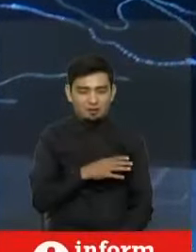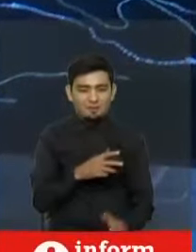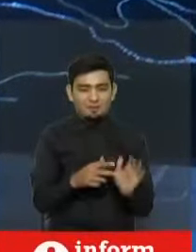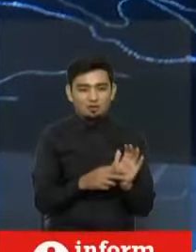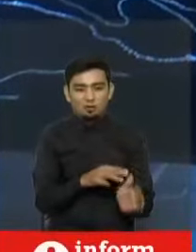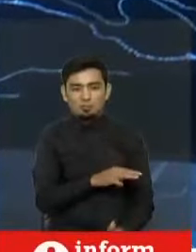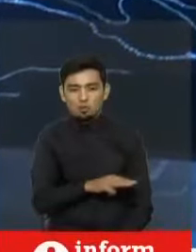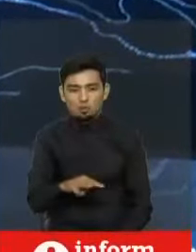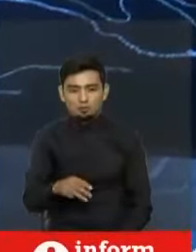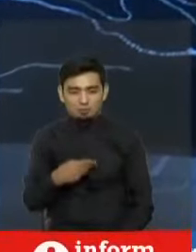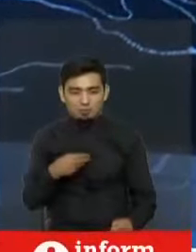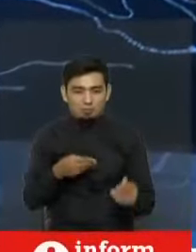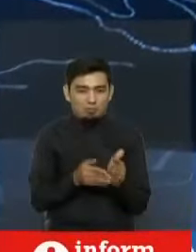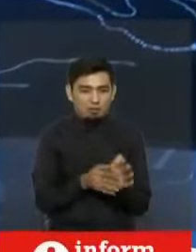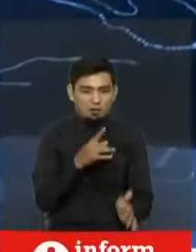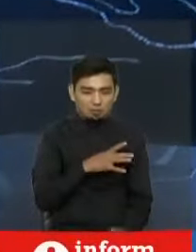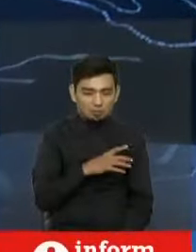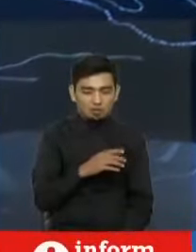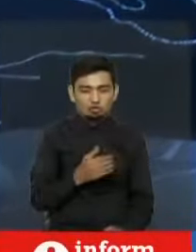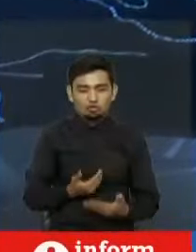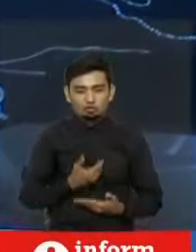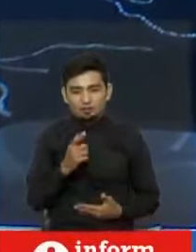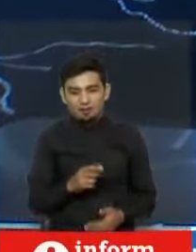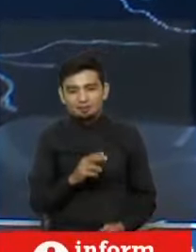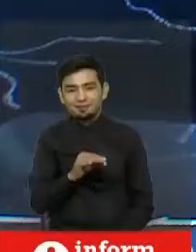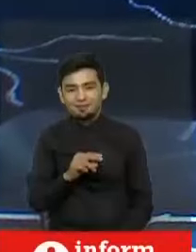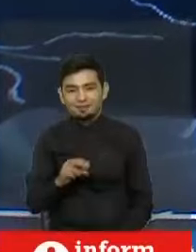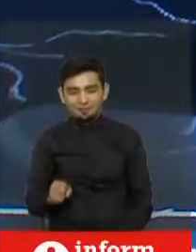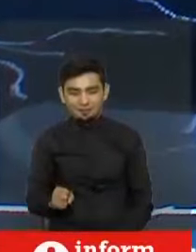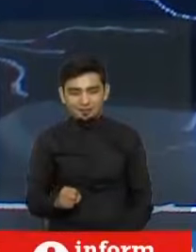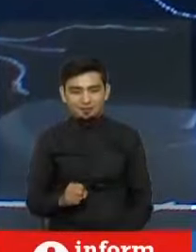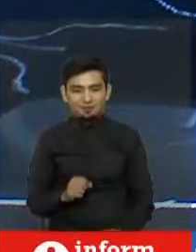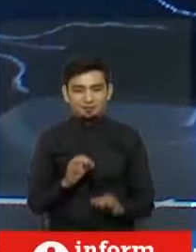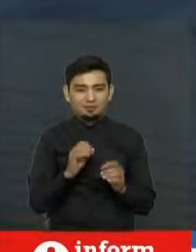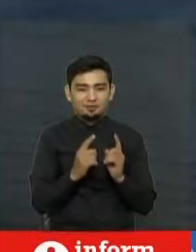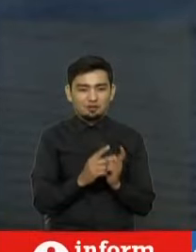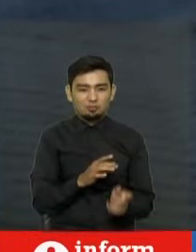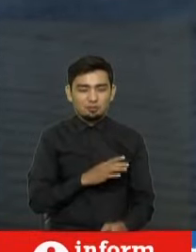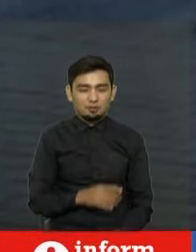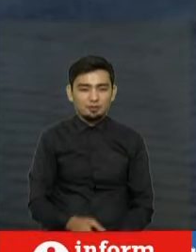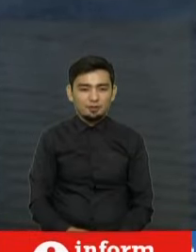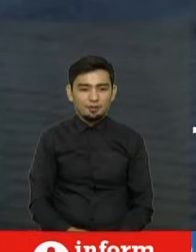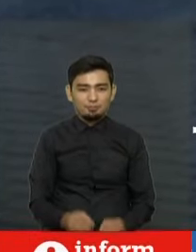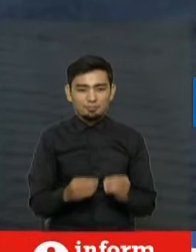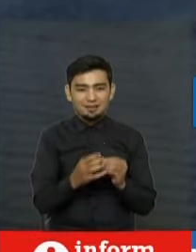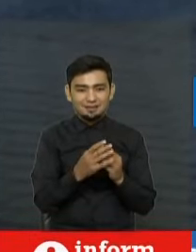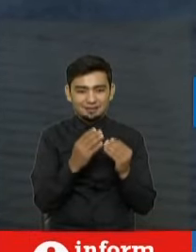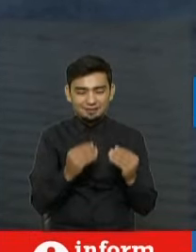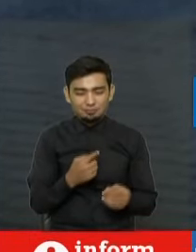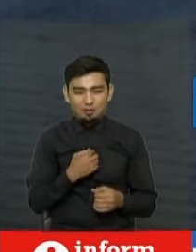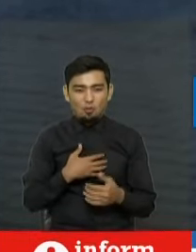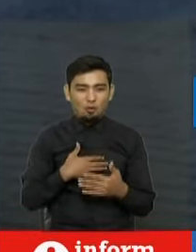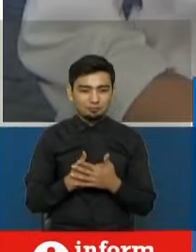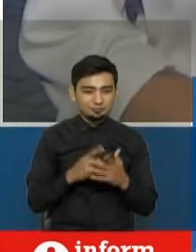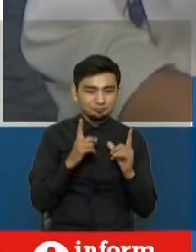миллион теңге шығынға баттым деген тұрғынмен әріптесім Диана Тұрлыбек кездескен еді. 15 күндік демалысымның шырқы